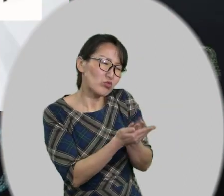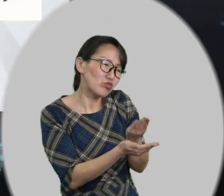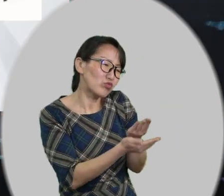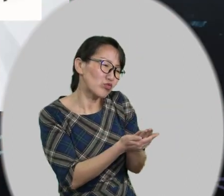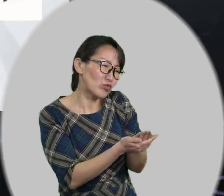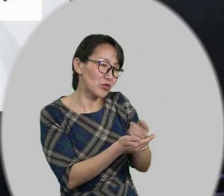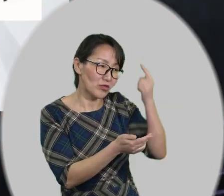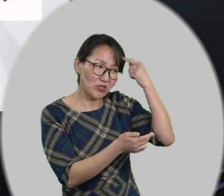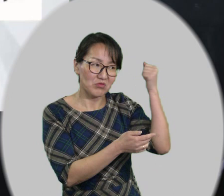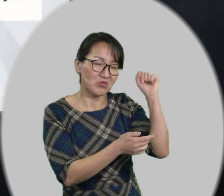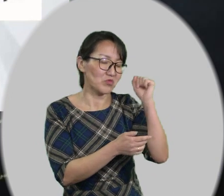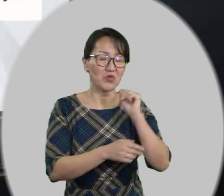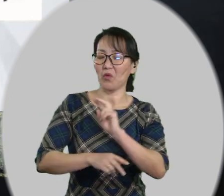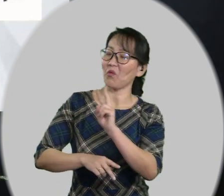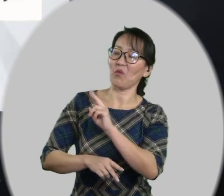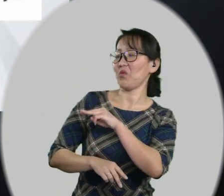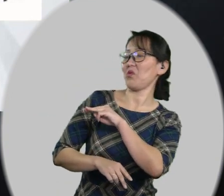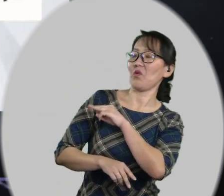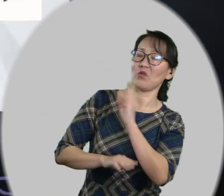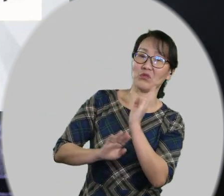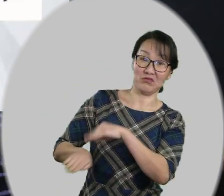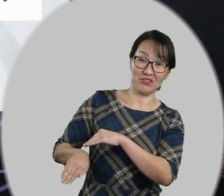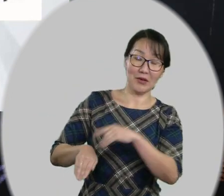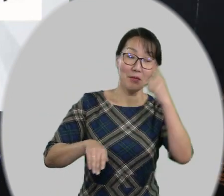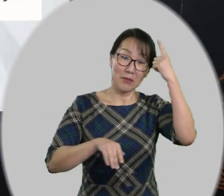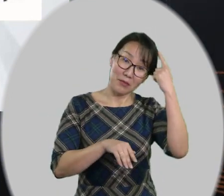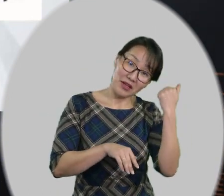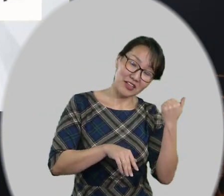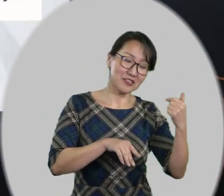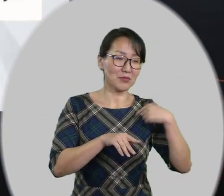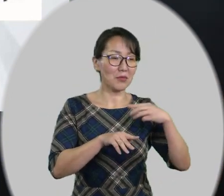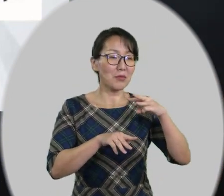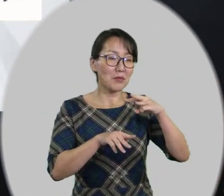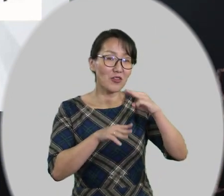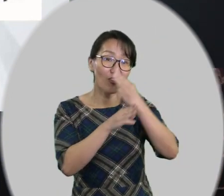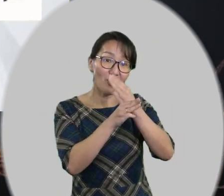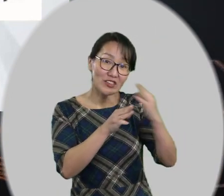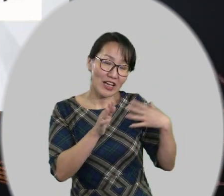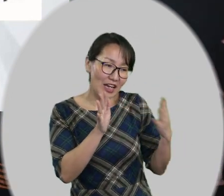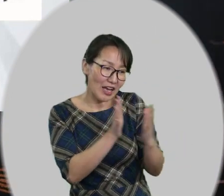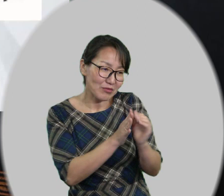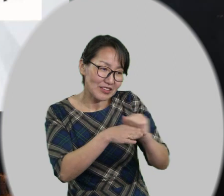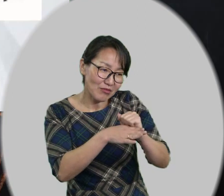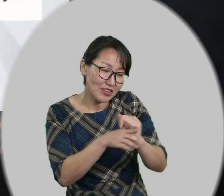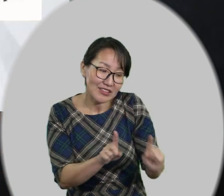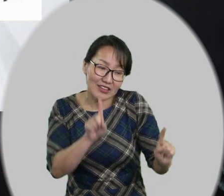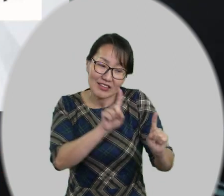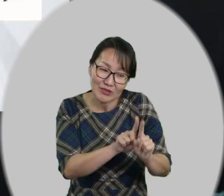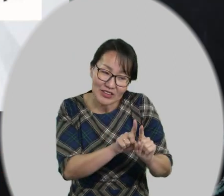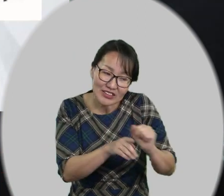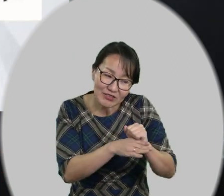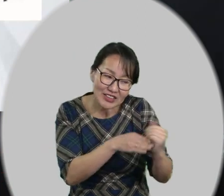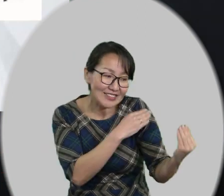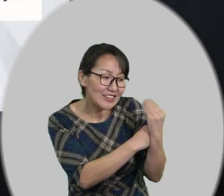гэхээр толгоо сэгсрээд тоохгүй байсан харин маргааш нь математикийн давтлаганд хажууд суугаад